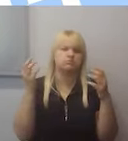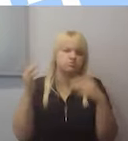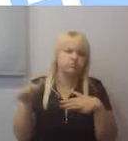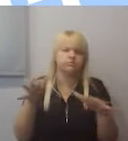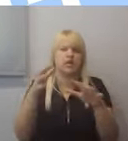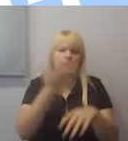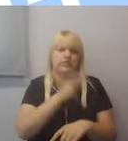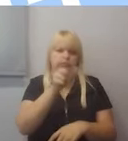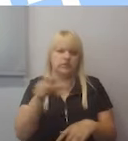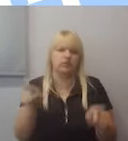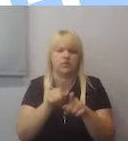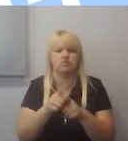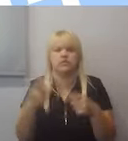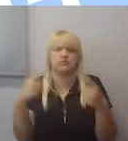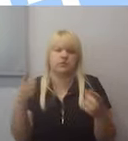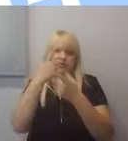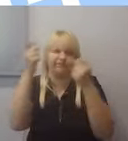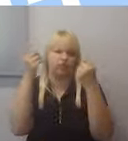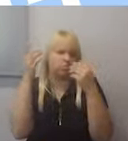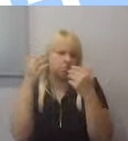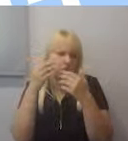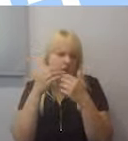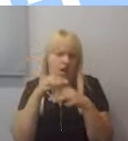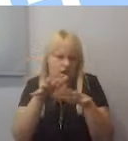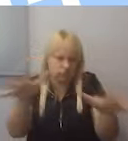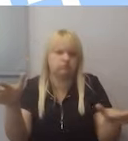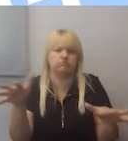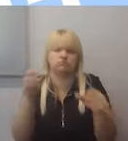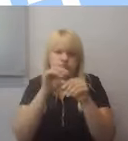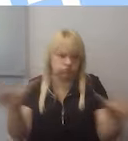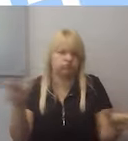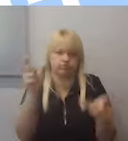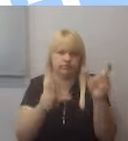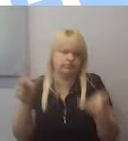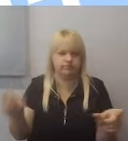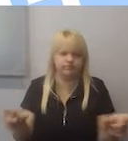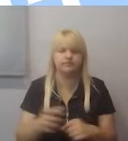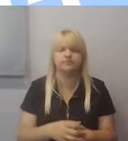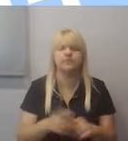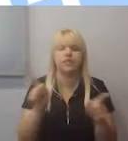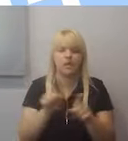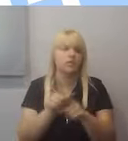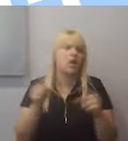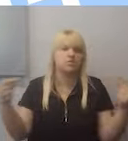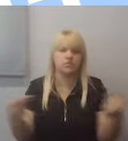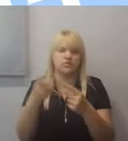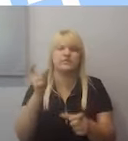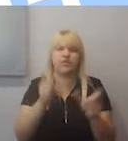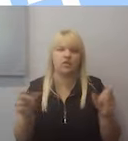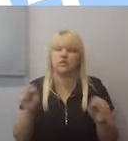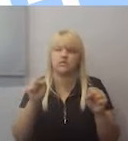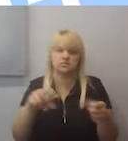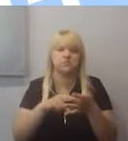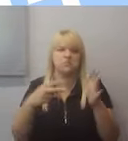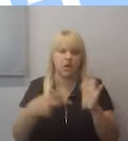informāciju glābšanas darba vadītājs atbilstoši arī civilās aizsardzības plānā 27 pielikumā